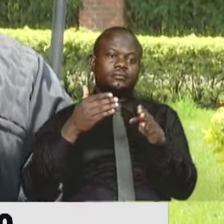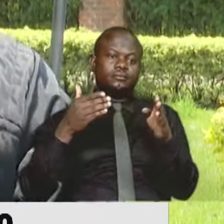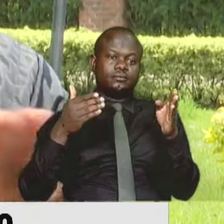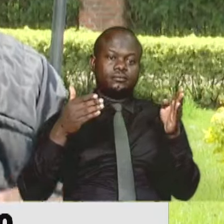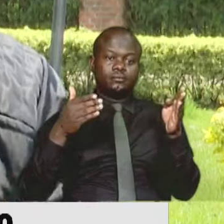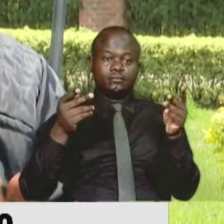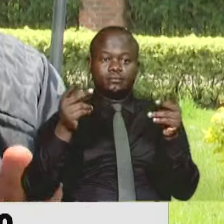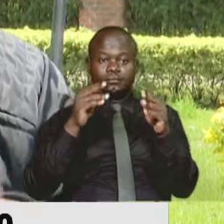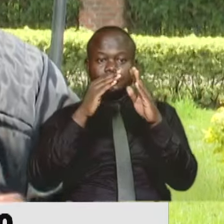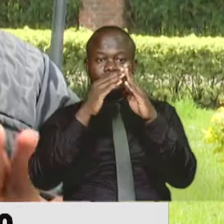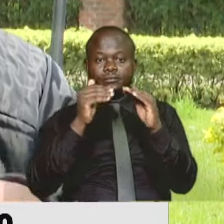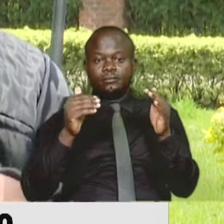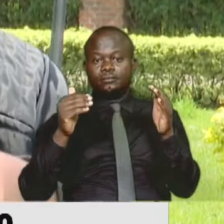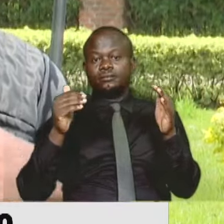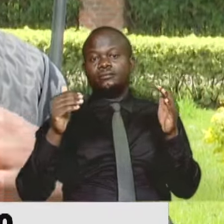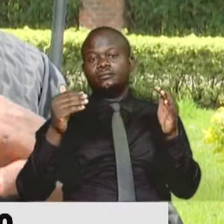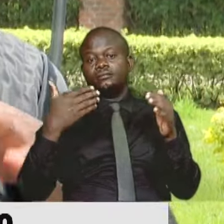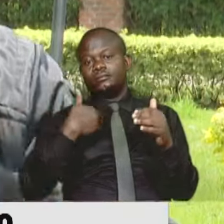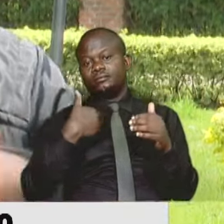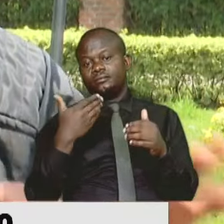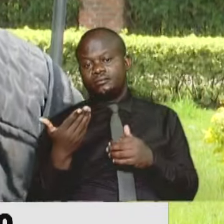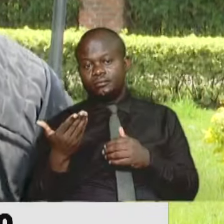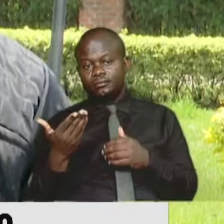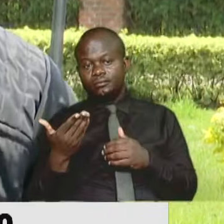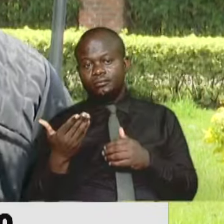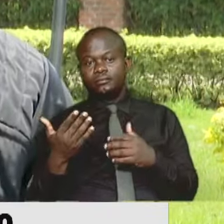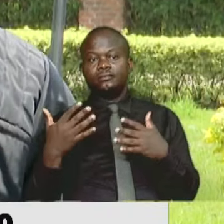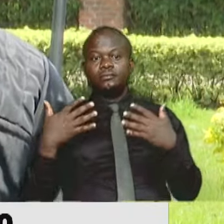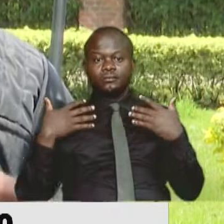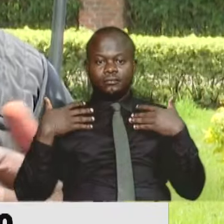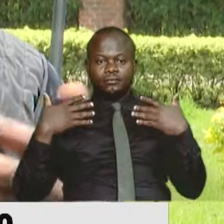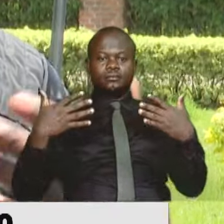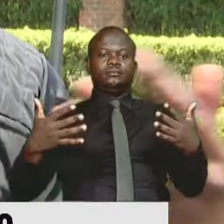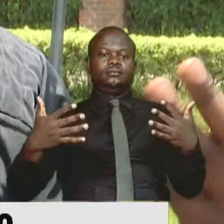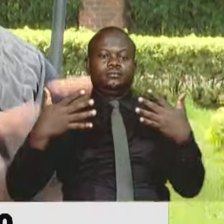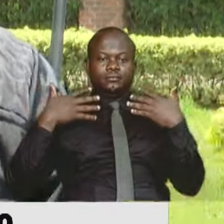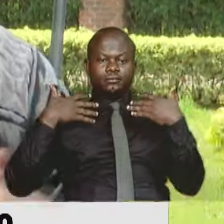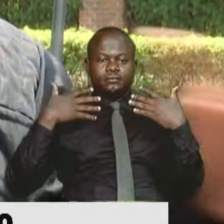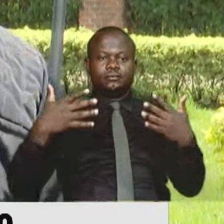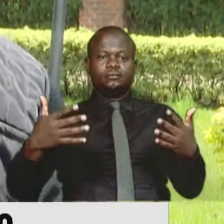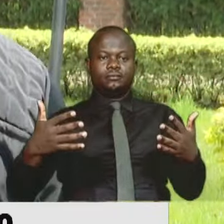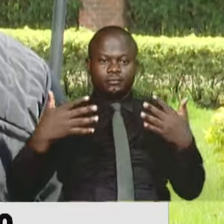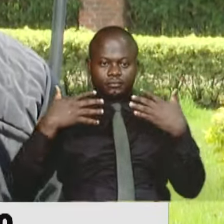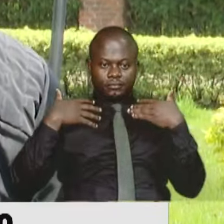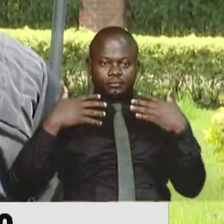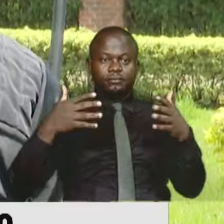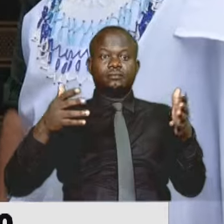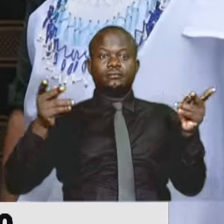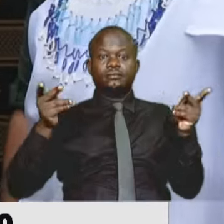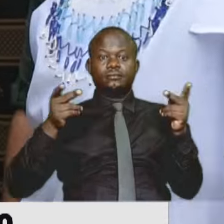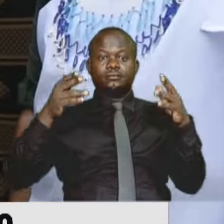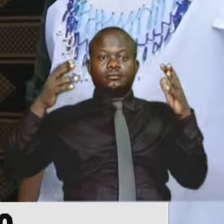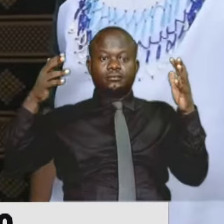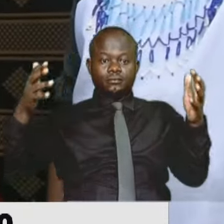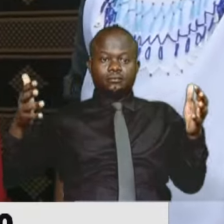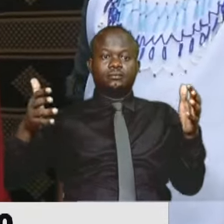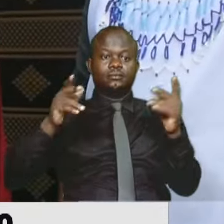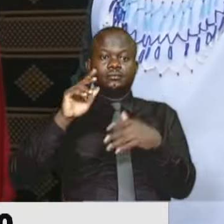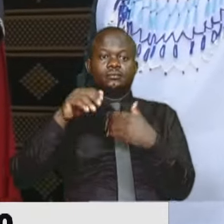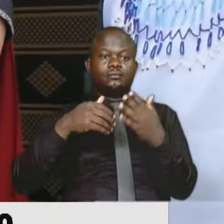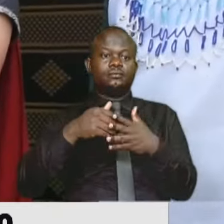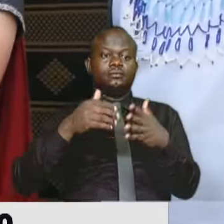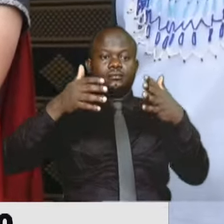ikizu gifite ubuhumekero. Ni nk'ikibingaro kinini abo